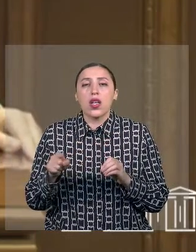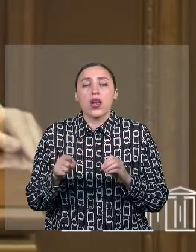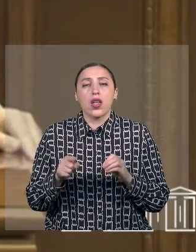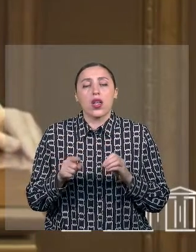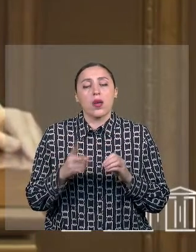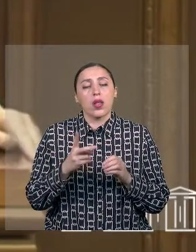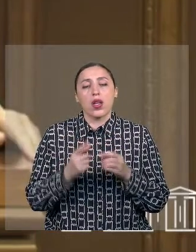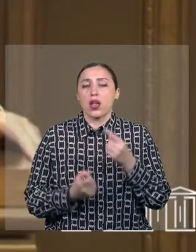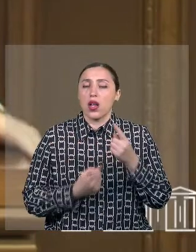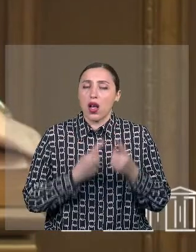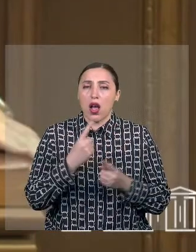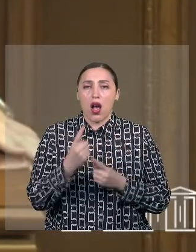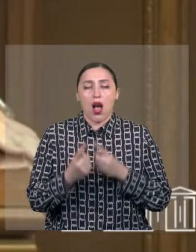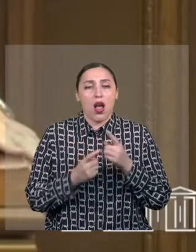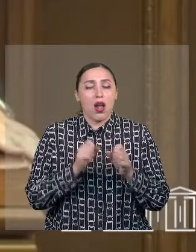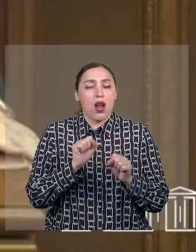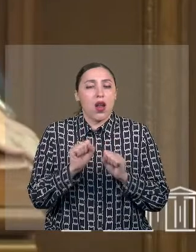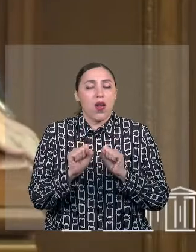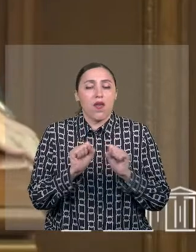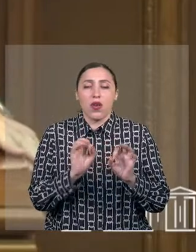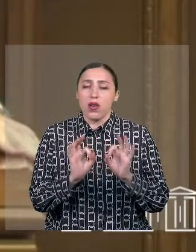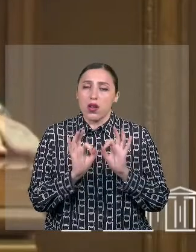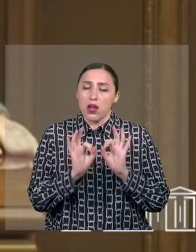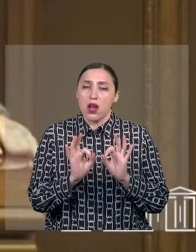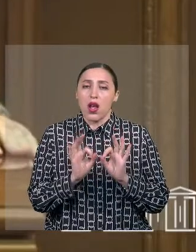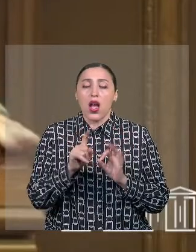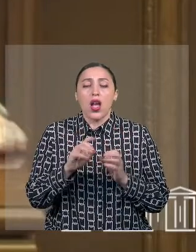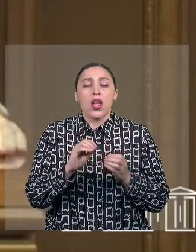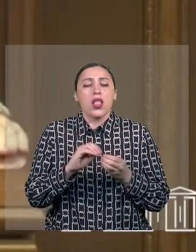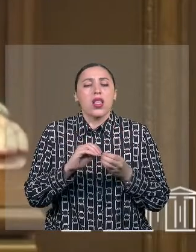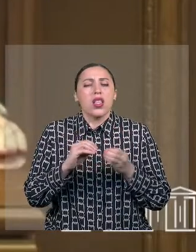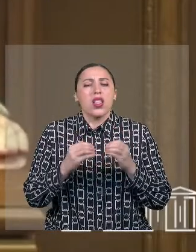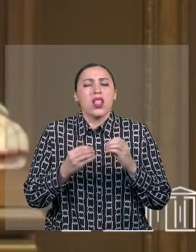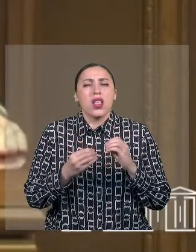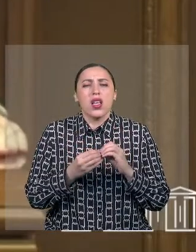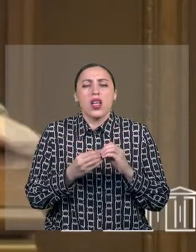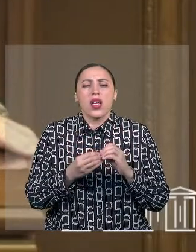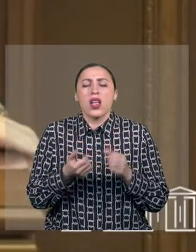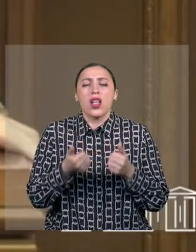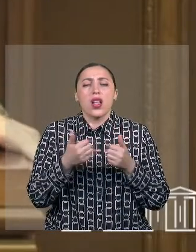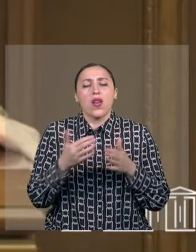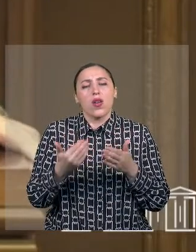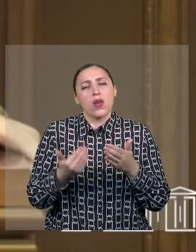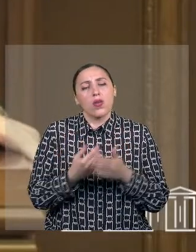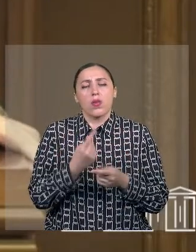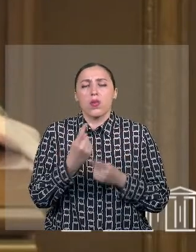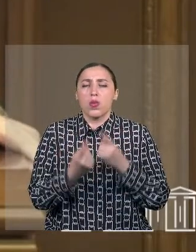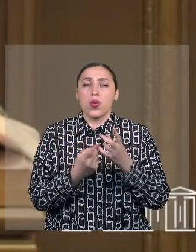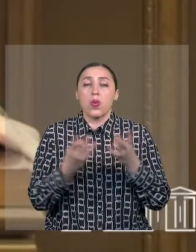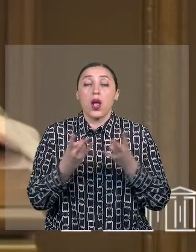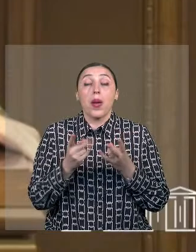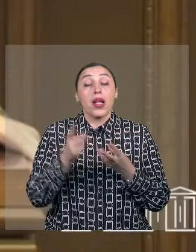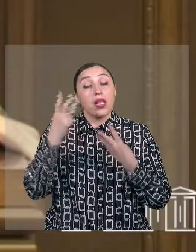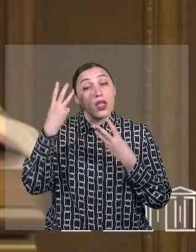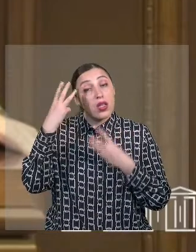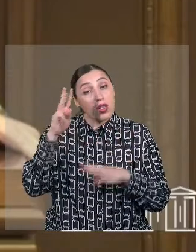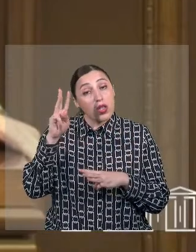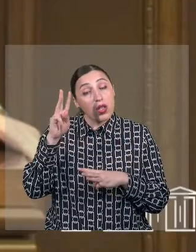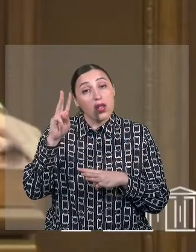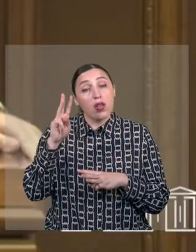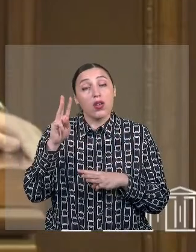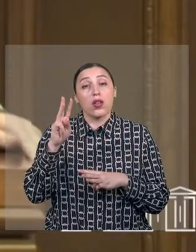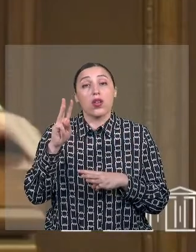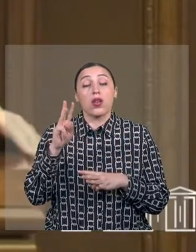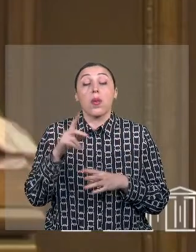մարտահրավերները կառավարել կամ այդ դեֆորմացիայի բերած անհարթությունները հարթել, բայց ինչ մեթոդներով և